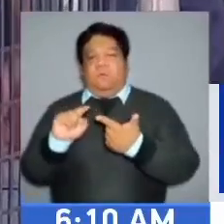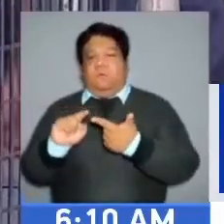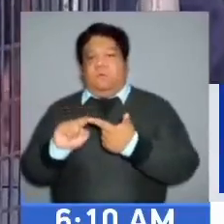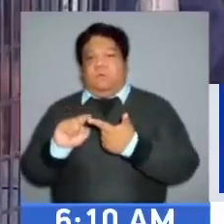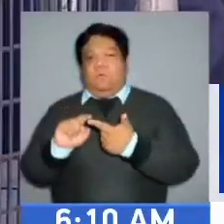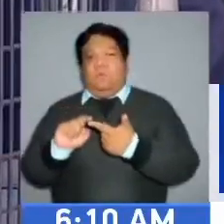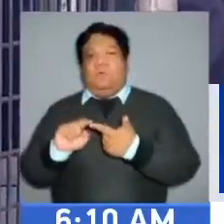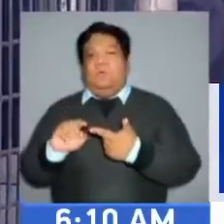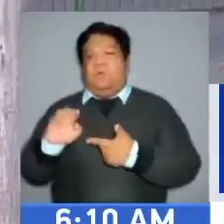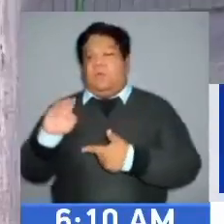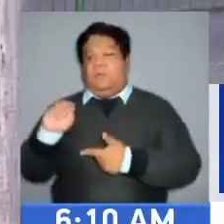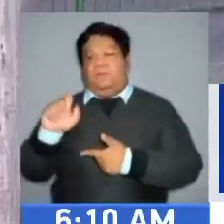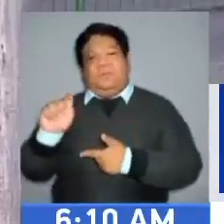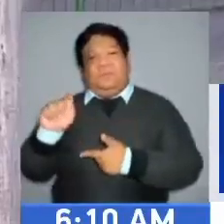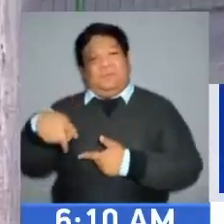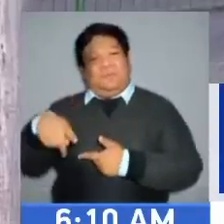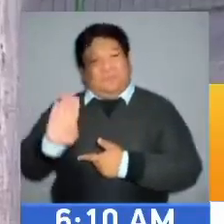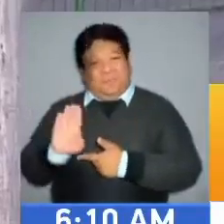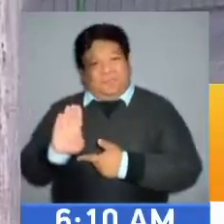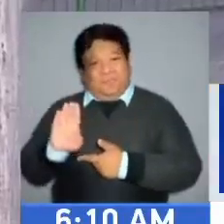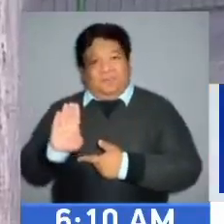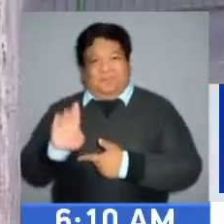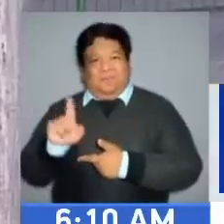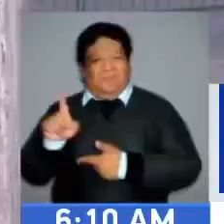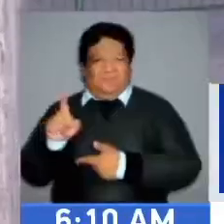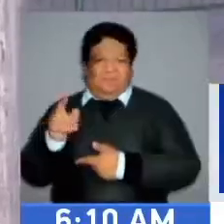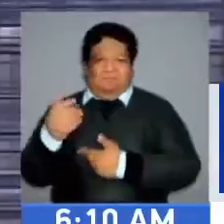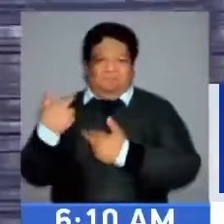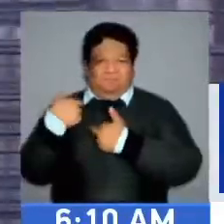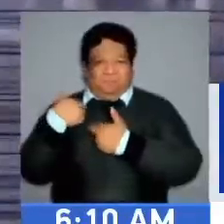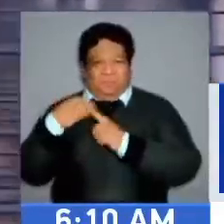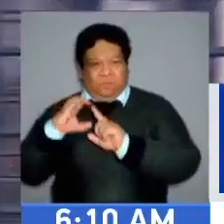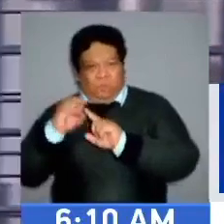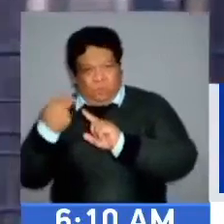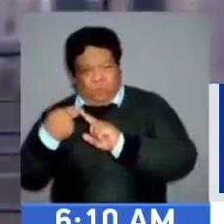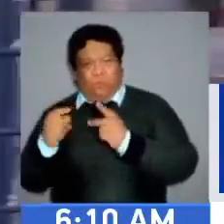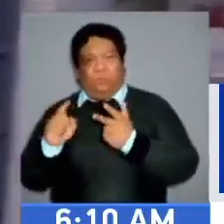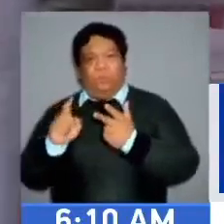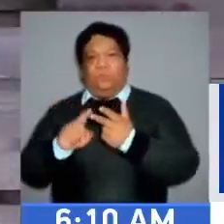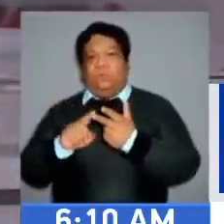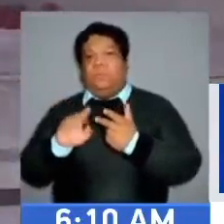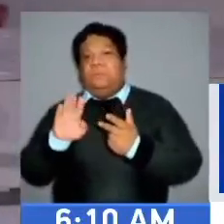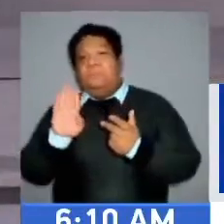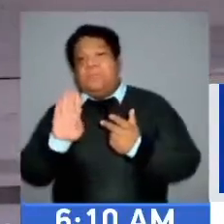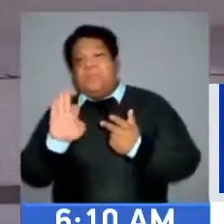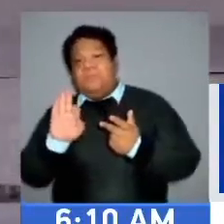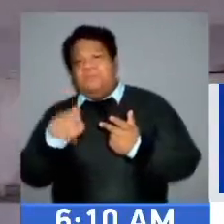rin tayo kanina mga kawaninang Bureau of Fire Protection at gayon din ng